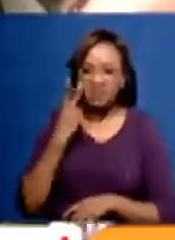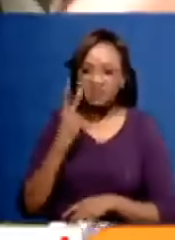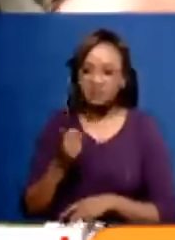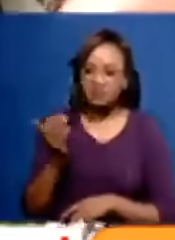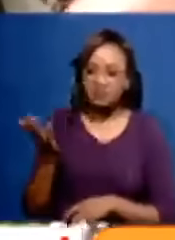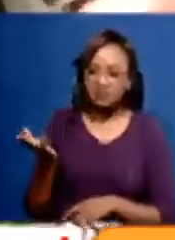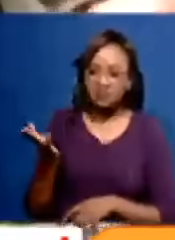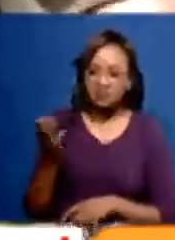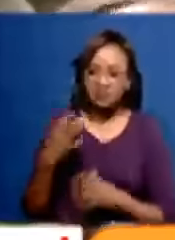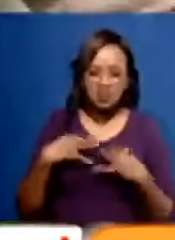mpango umetoa nguo kila kitu. Ndio nimeona ofisa wa county na gari nyingine ikuja imebeba guns wenye hawana uniform na hata